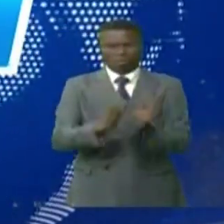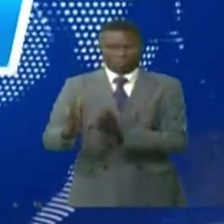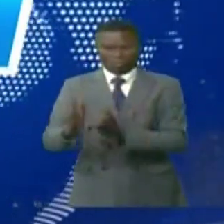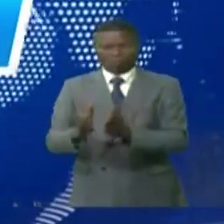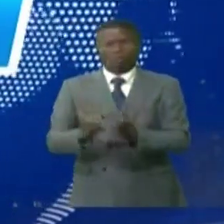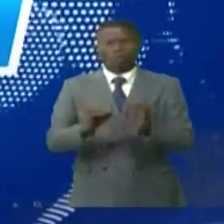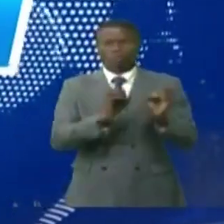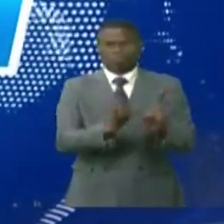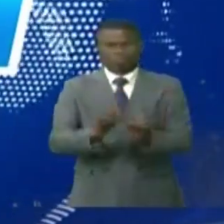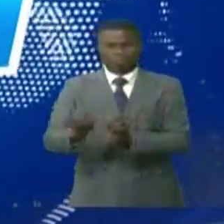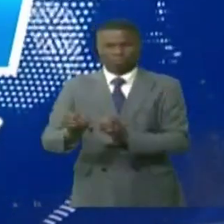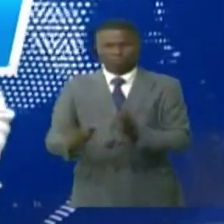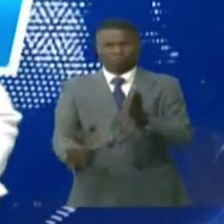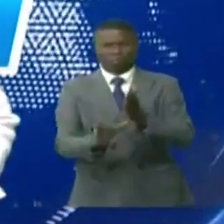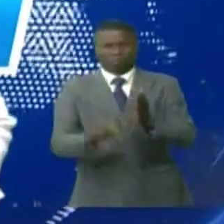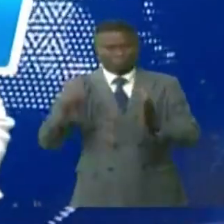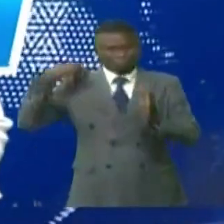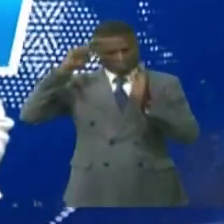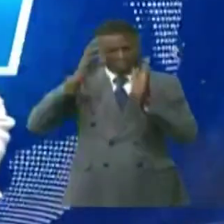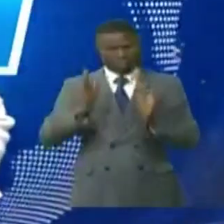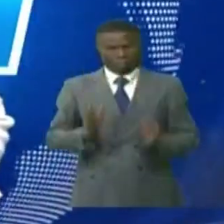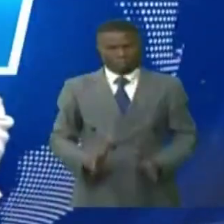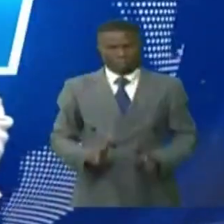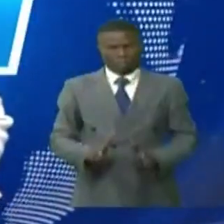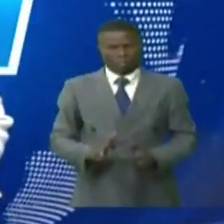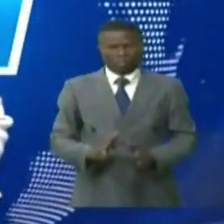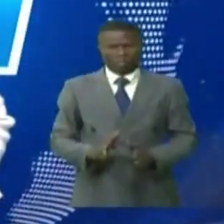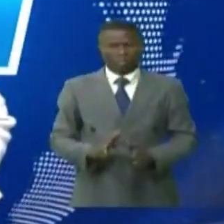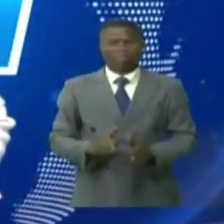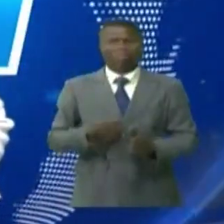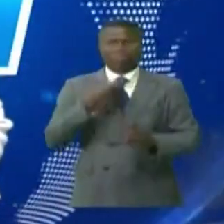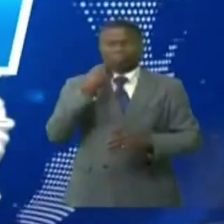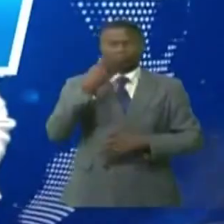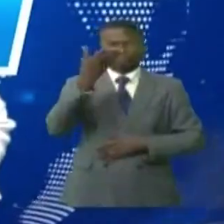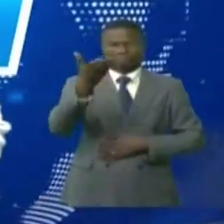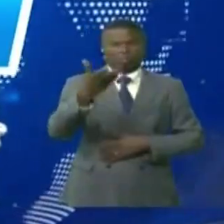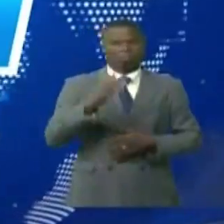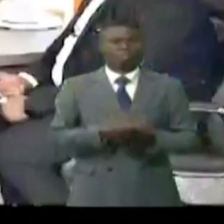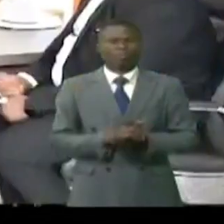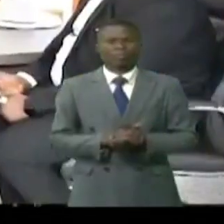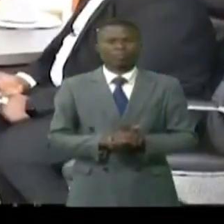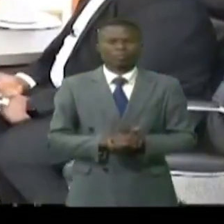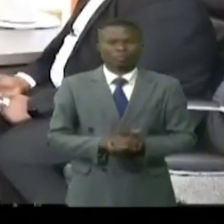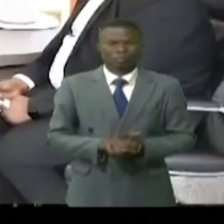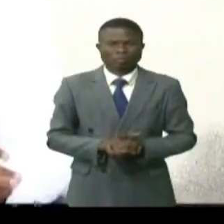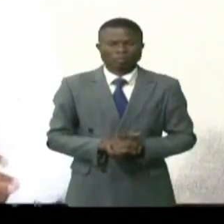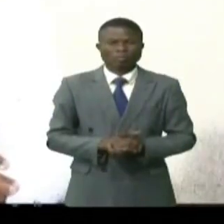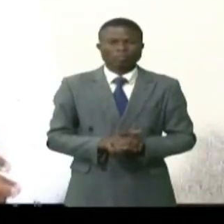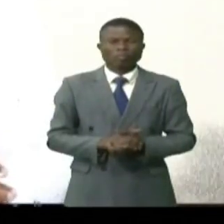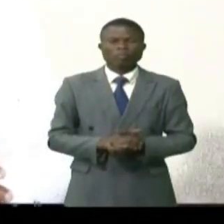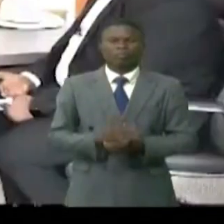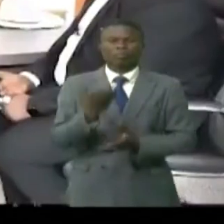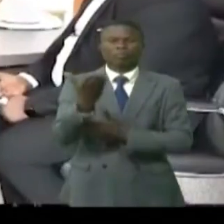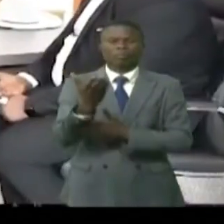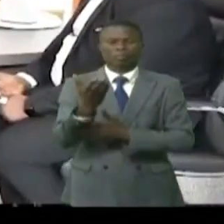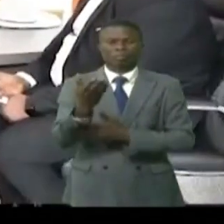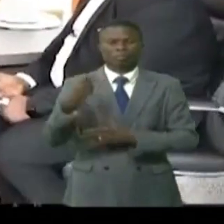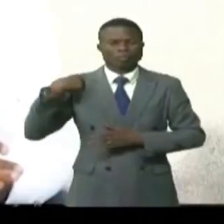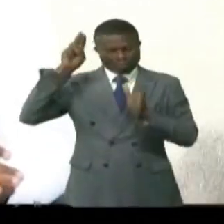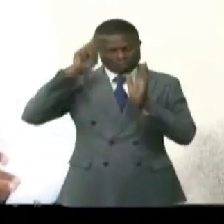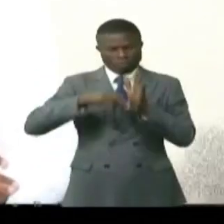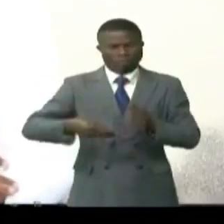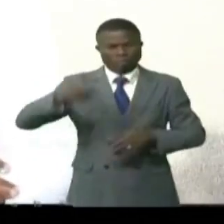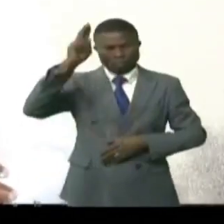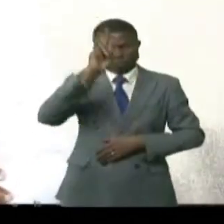été présidés par son vice-gouverneur. Le point avec Jacques Ababa. C'est sur demande du gouverneur de la province du